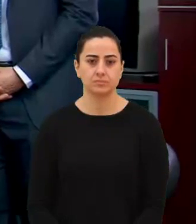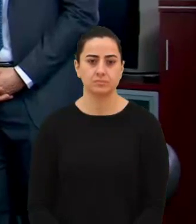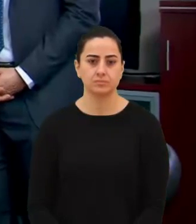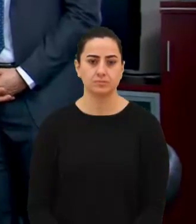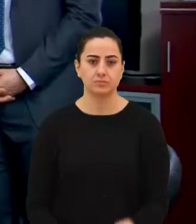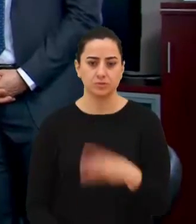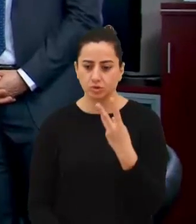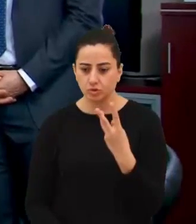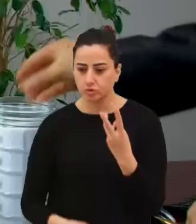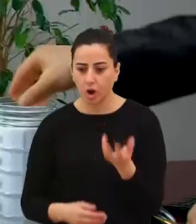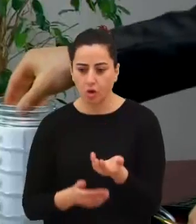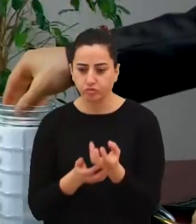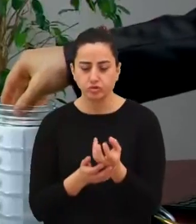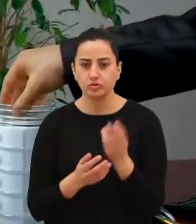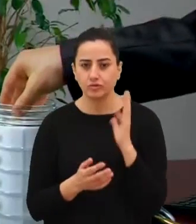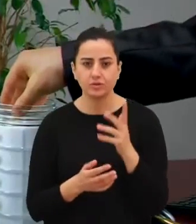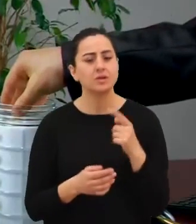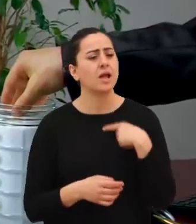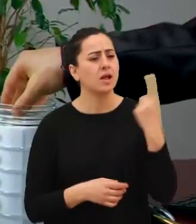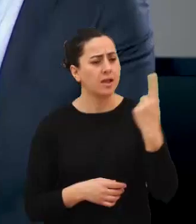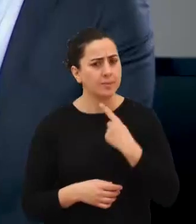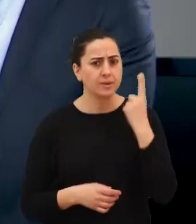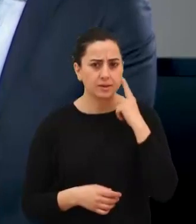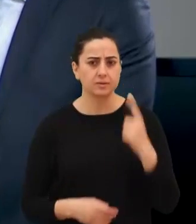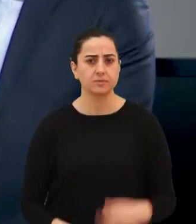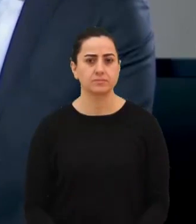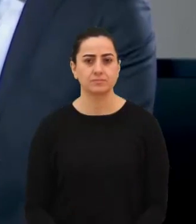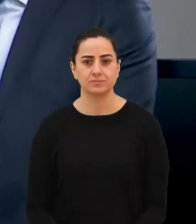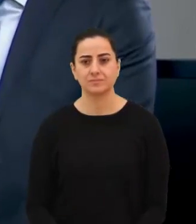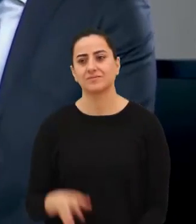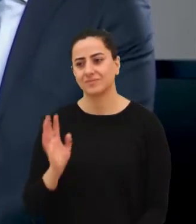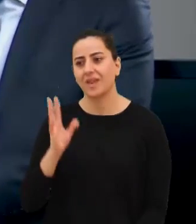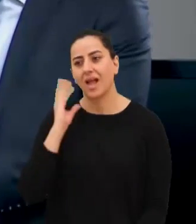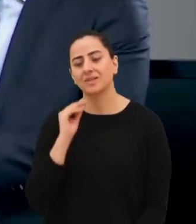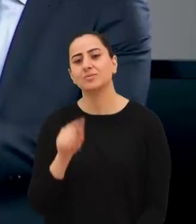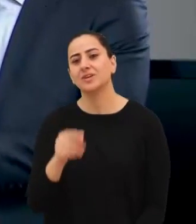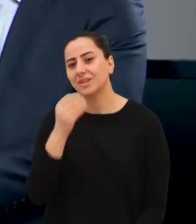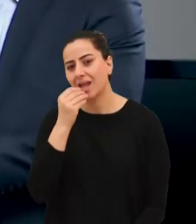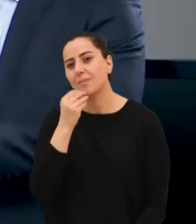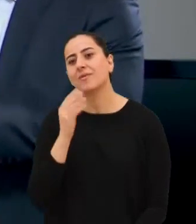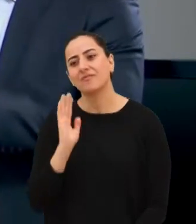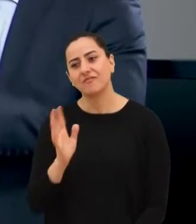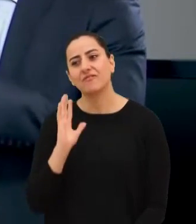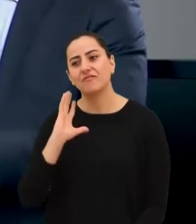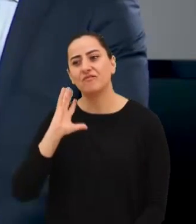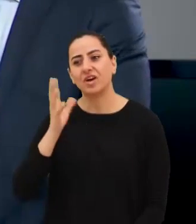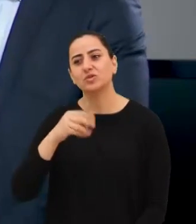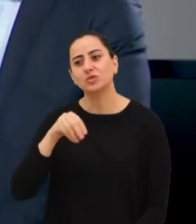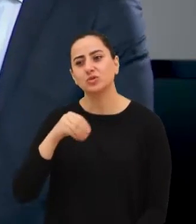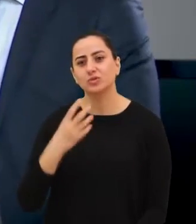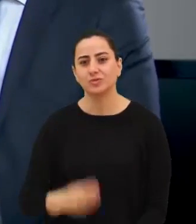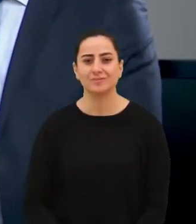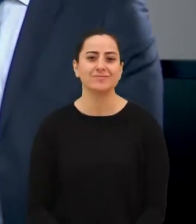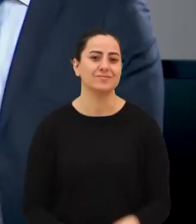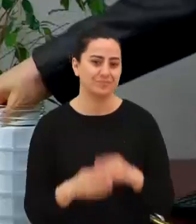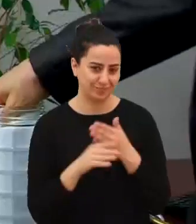3 avuç çok değil mi müdürüm? Sana ne diyorsam onu yap. Arkadaşlar anlaşıldı. Bu yemek bize bayağı tuzluya patlayacak.